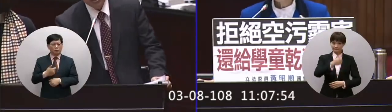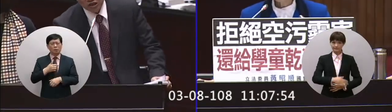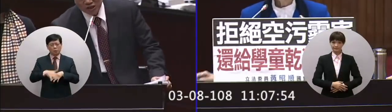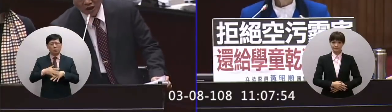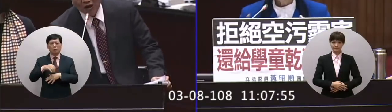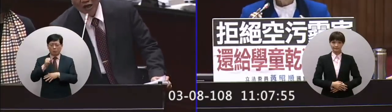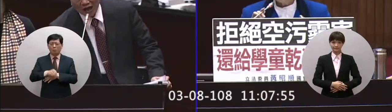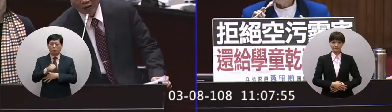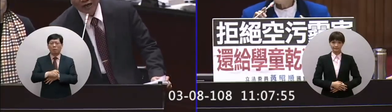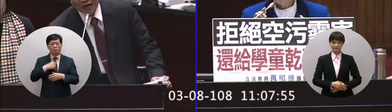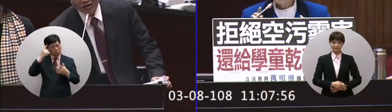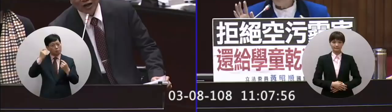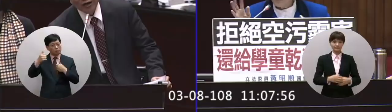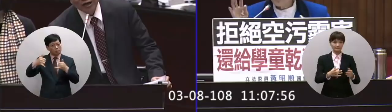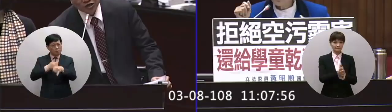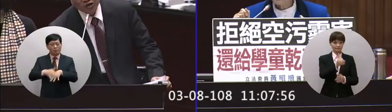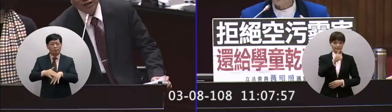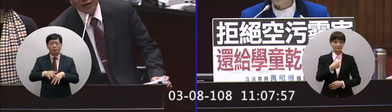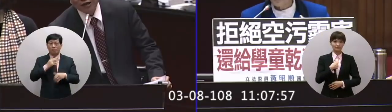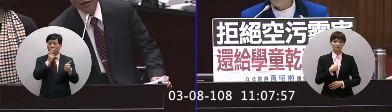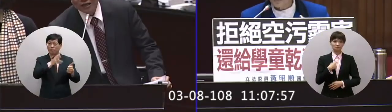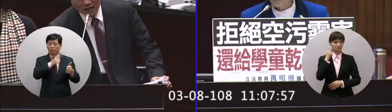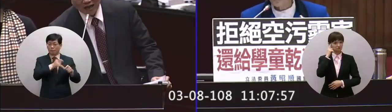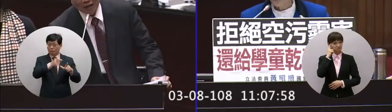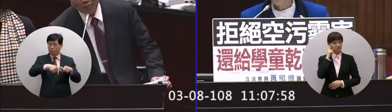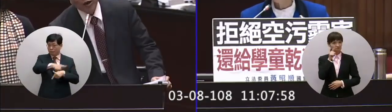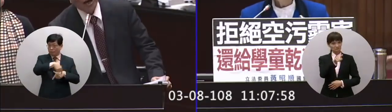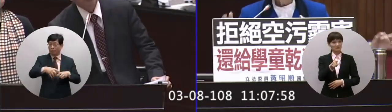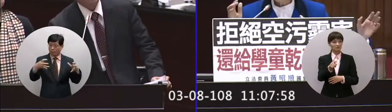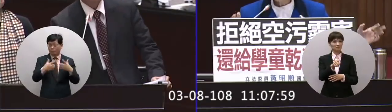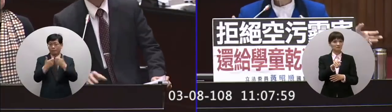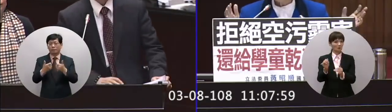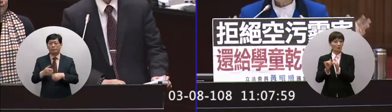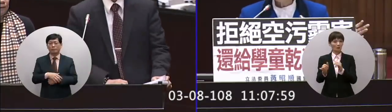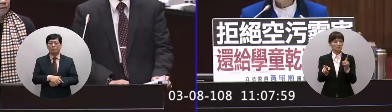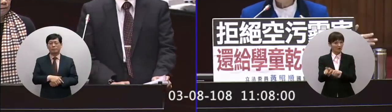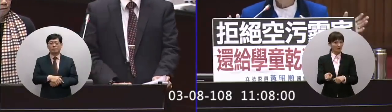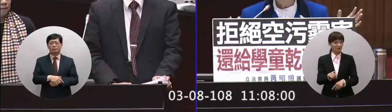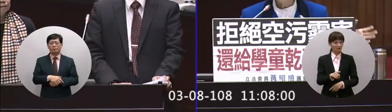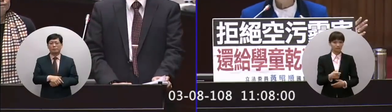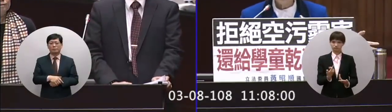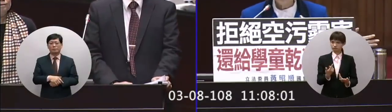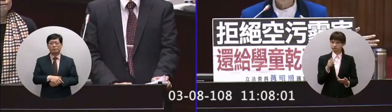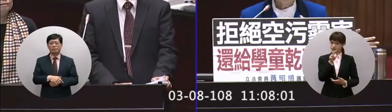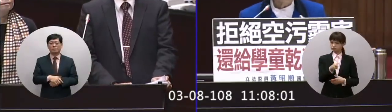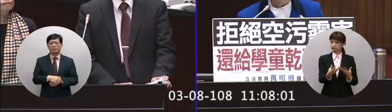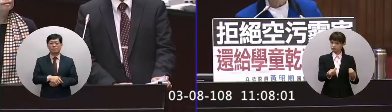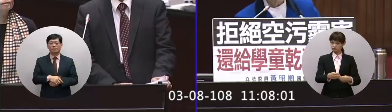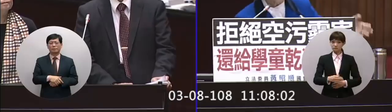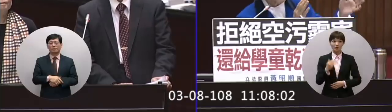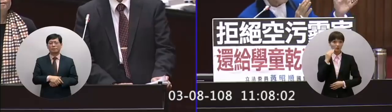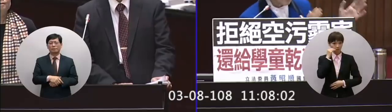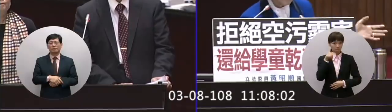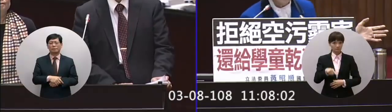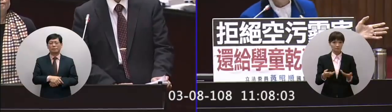系同理心吼，啊，阮会来请阮的事业单位，大家来配合啦。 如果我们现在把这件事